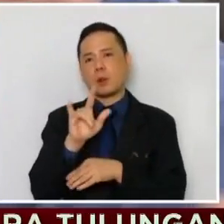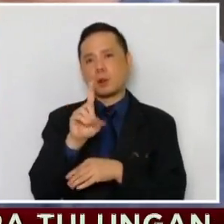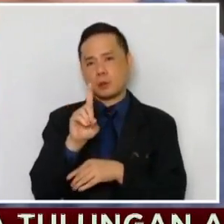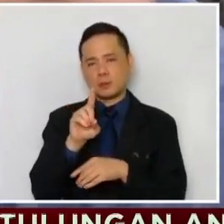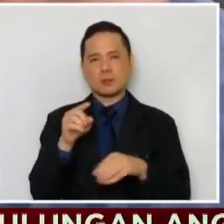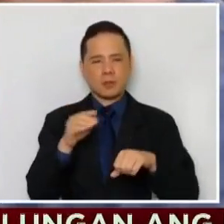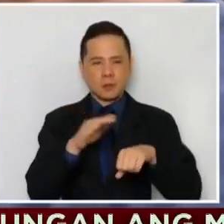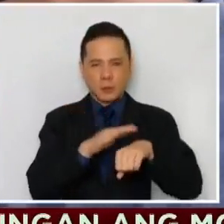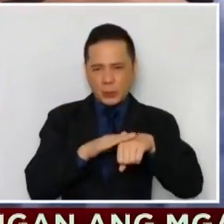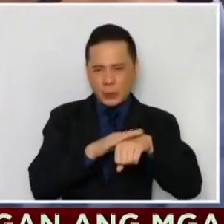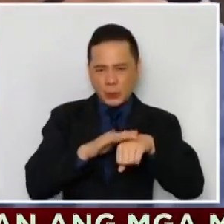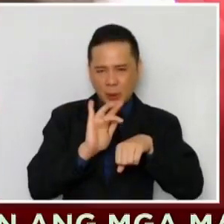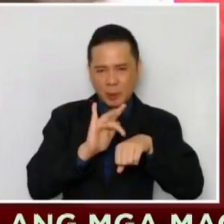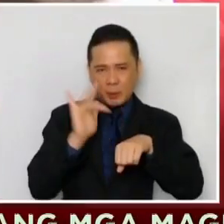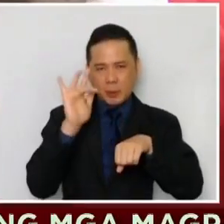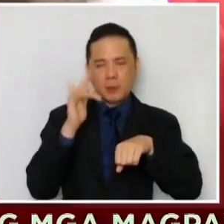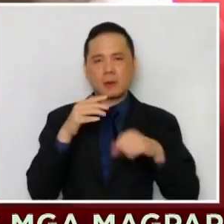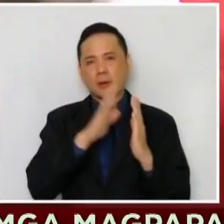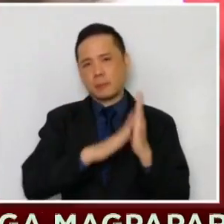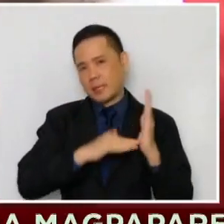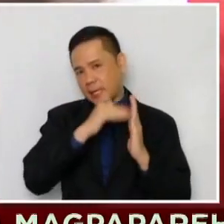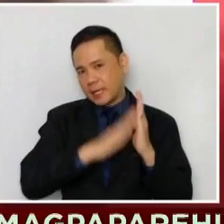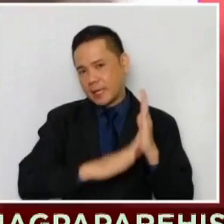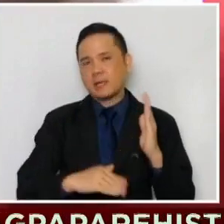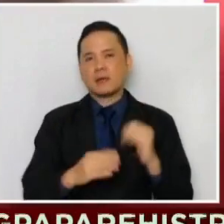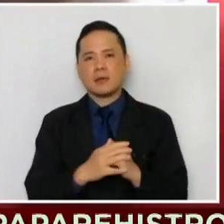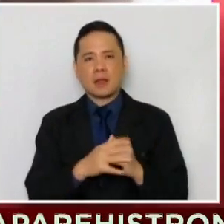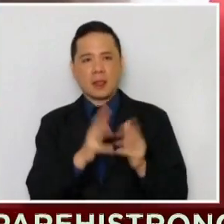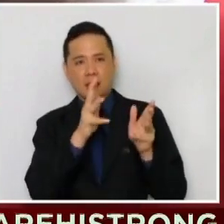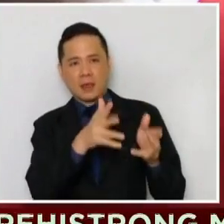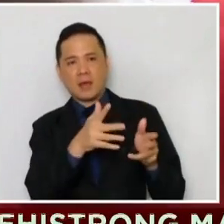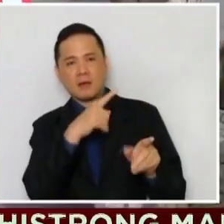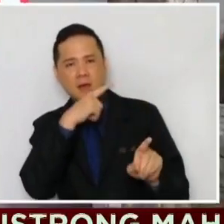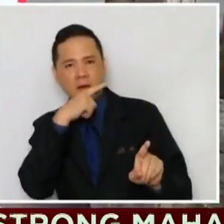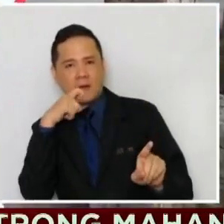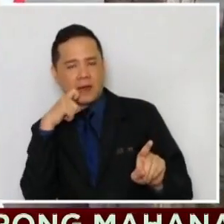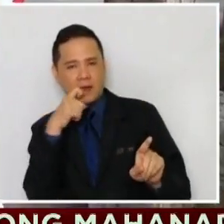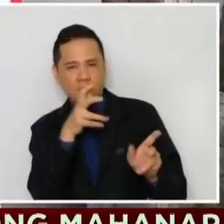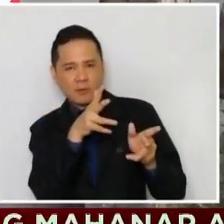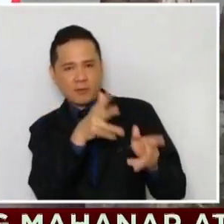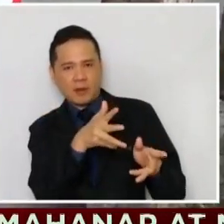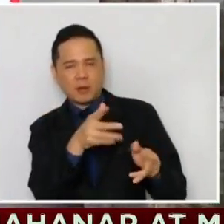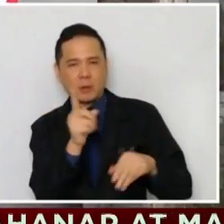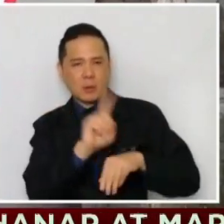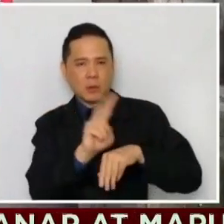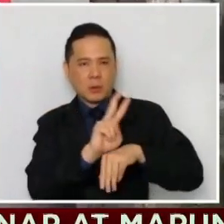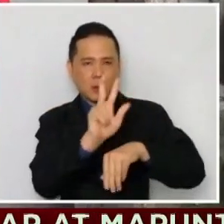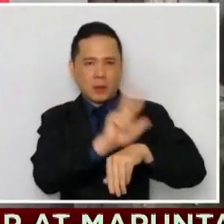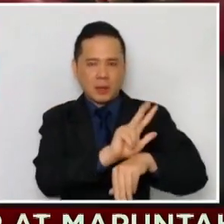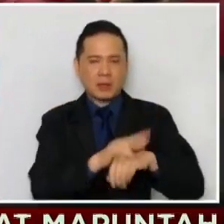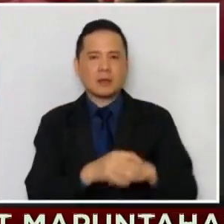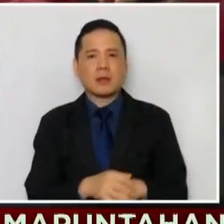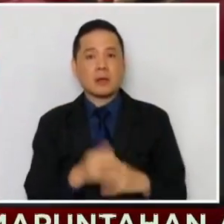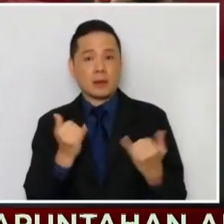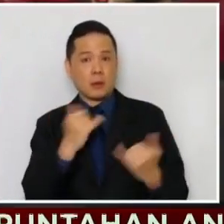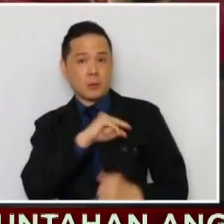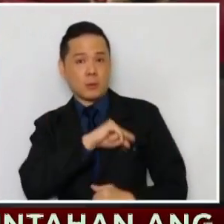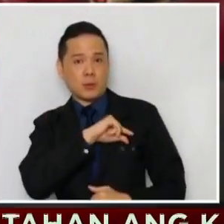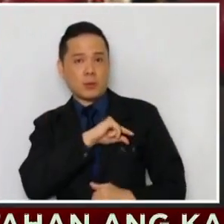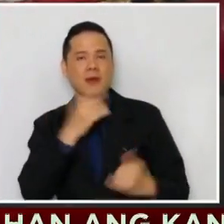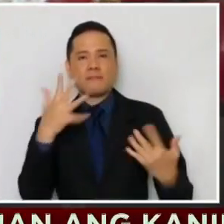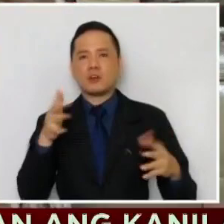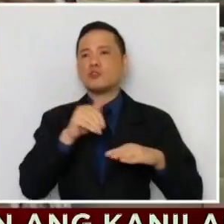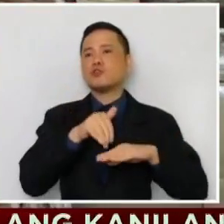pagpipinta. Umaabot din ng ilang araw ang pagpapatuyo ng pintura. Dahil sa kalidad, ine-export na sa iba't ibang bansa ang